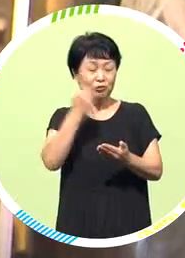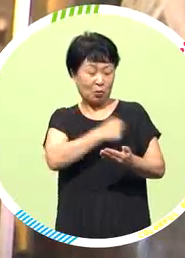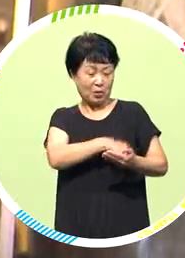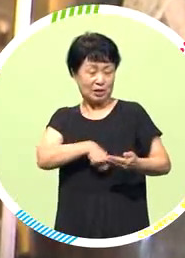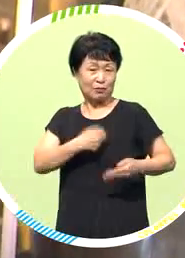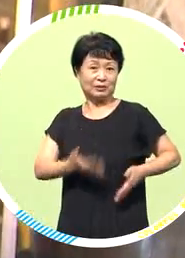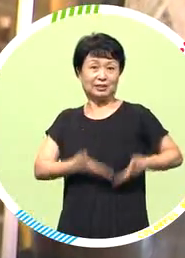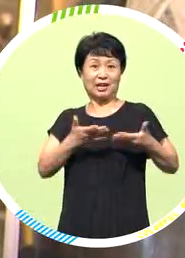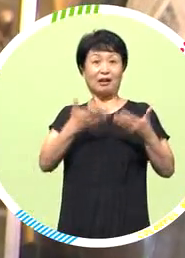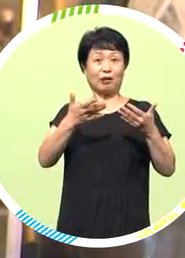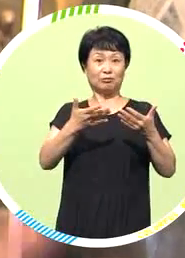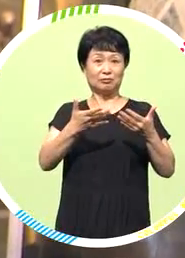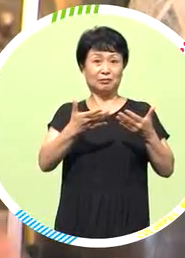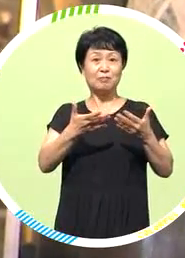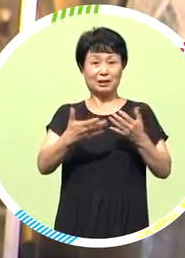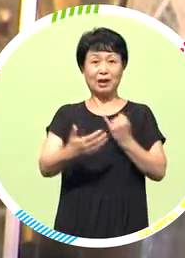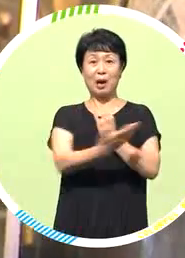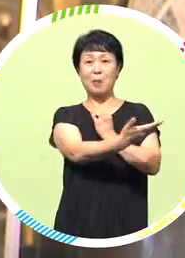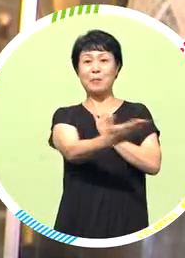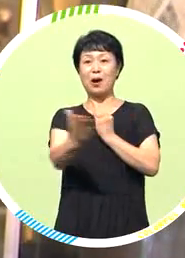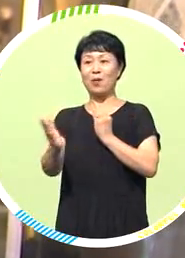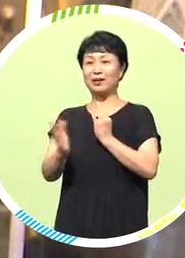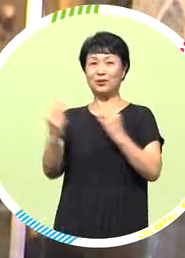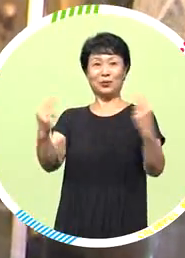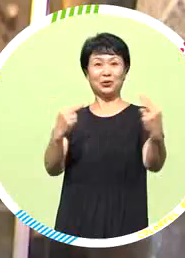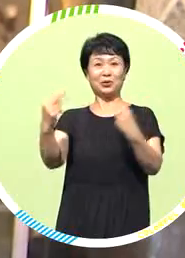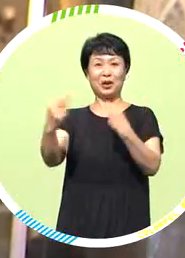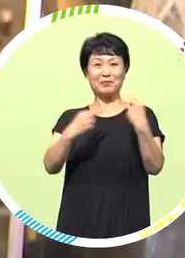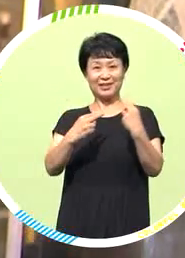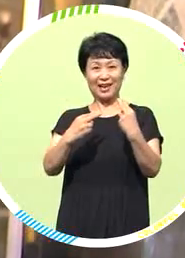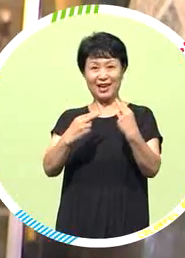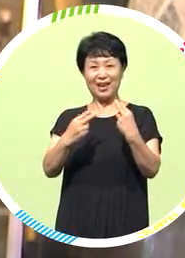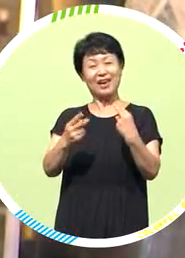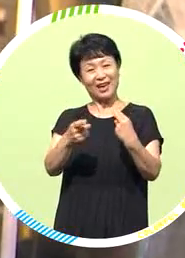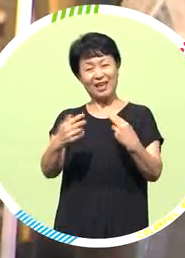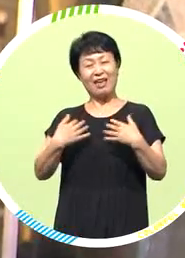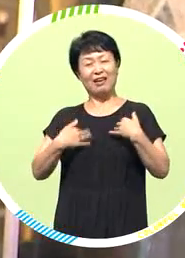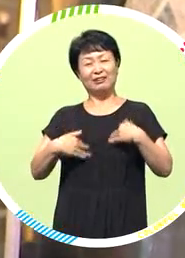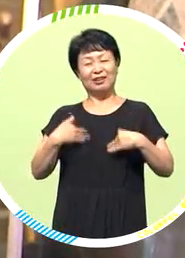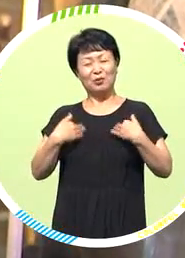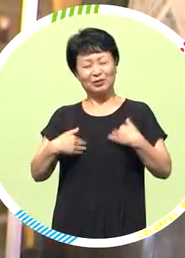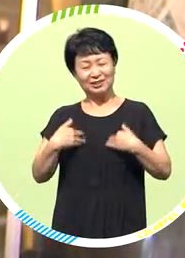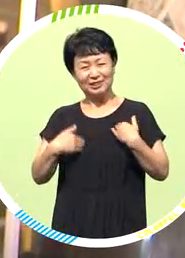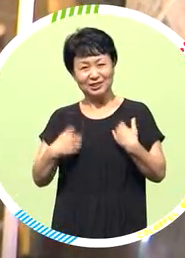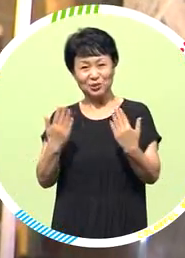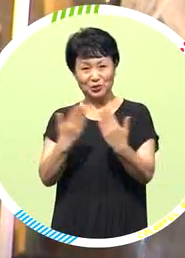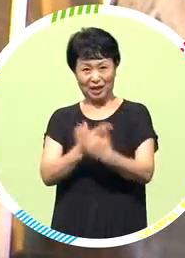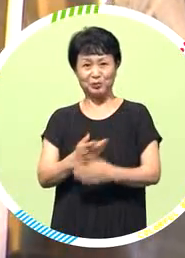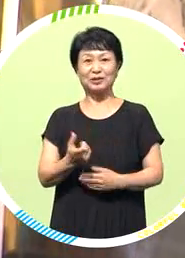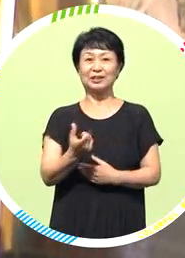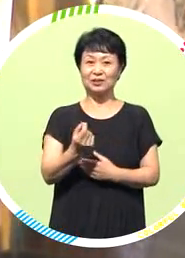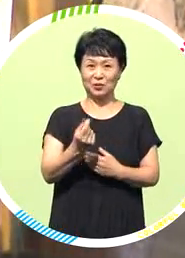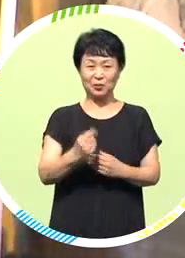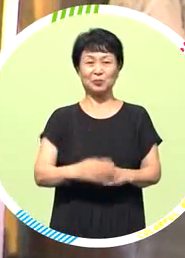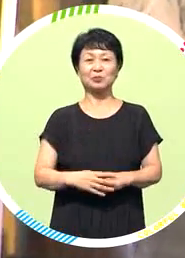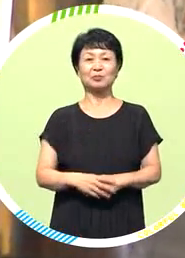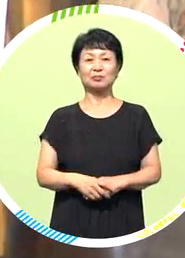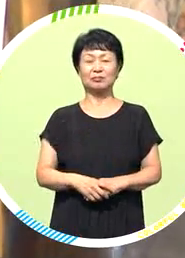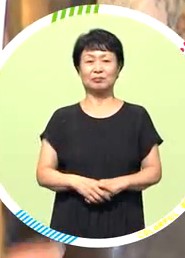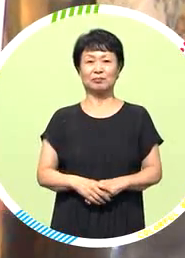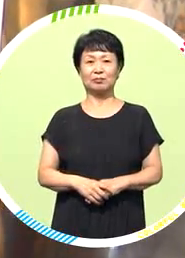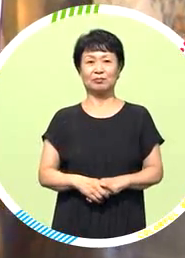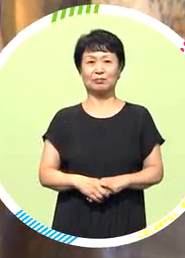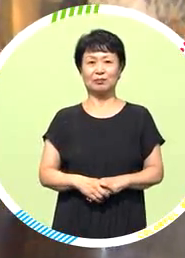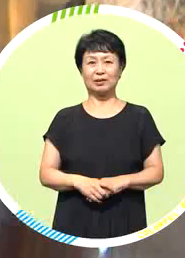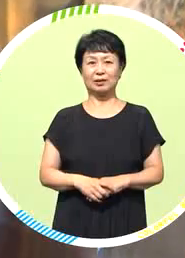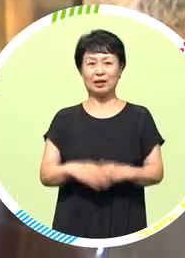そして本人だけじゃなくて周りのみんなもやっぱりすごく楽しい気持ちになりますので、あの